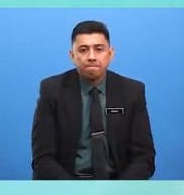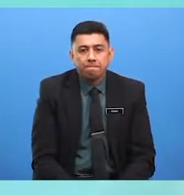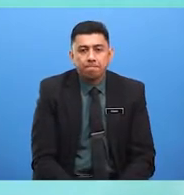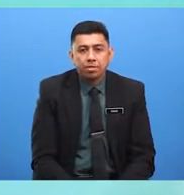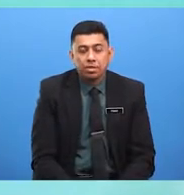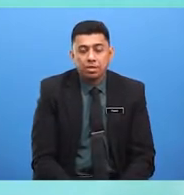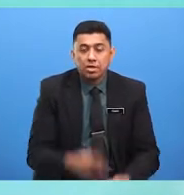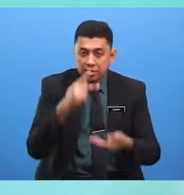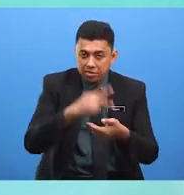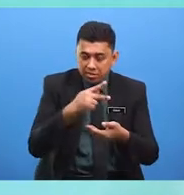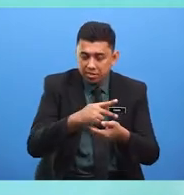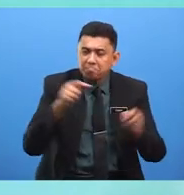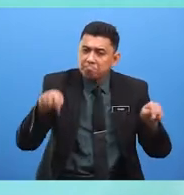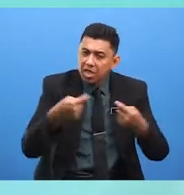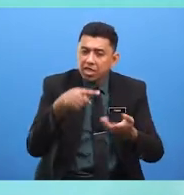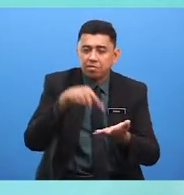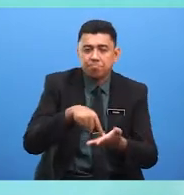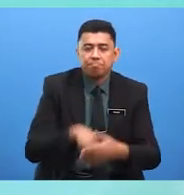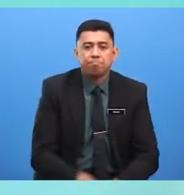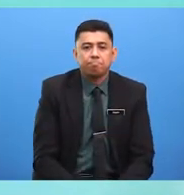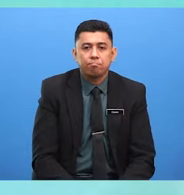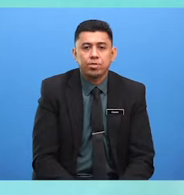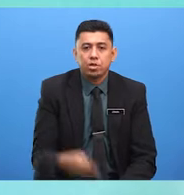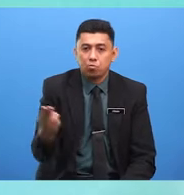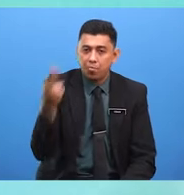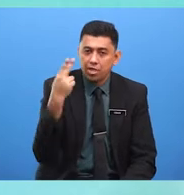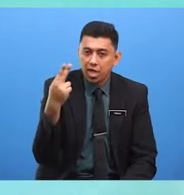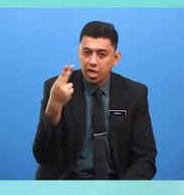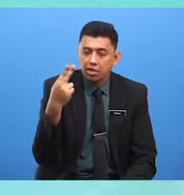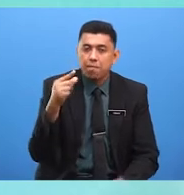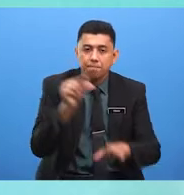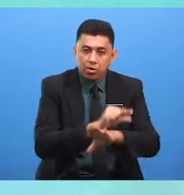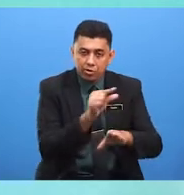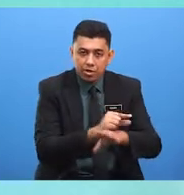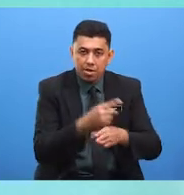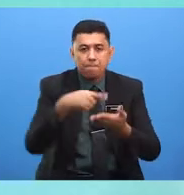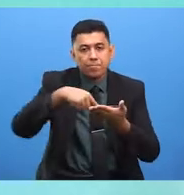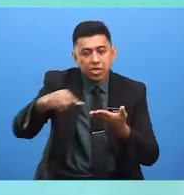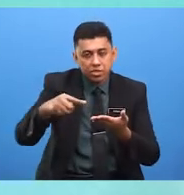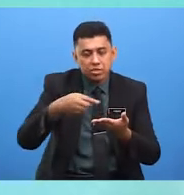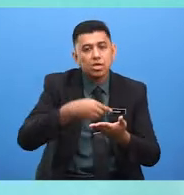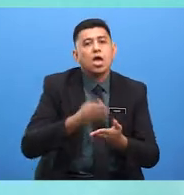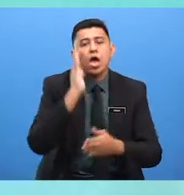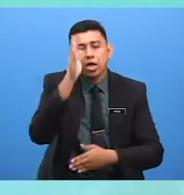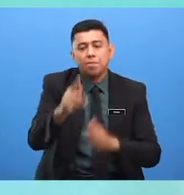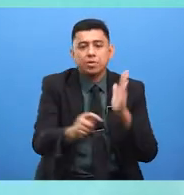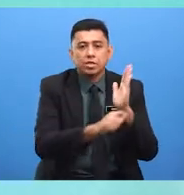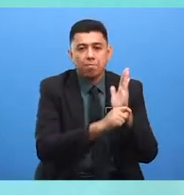kesan daripada tindakan ini keupayaan pengguna untuk berbelanja akan bertambah